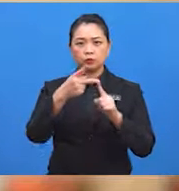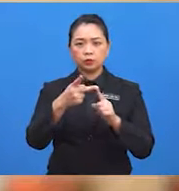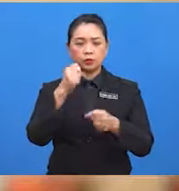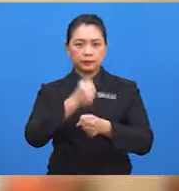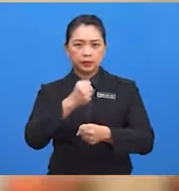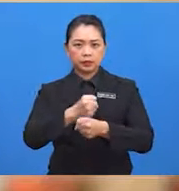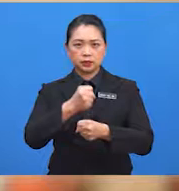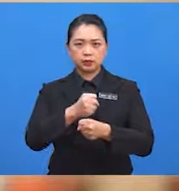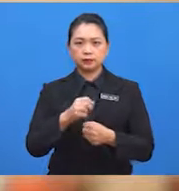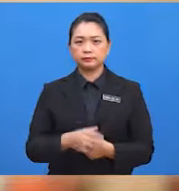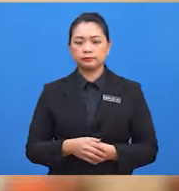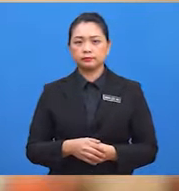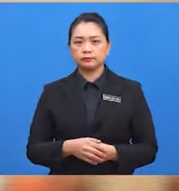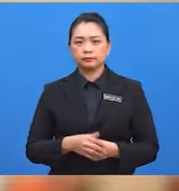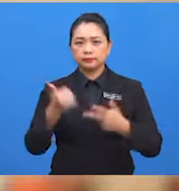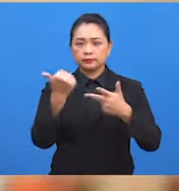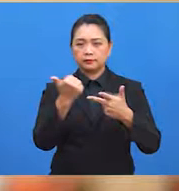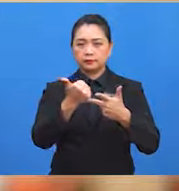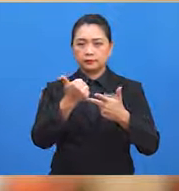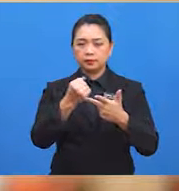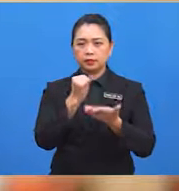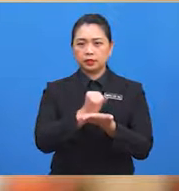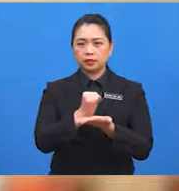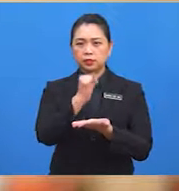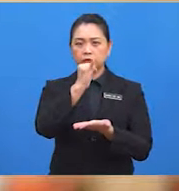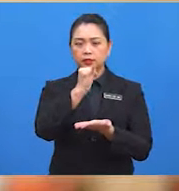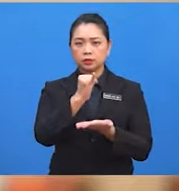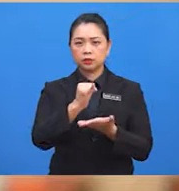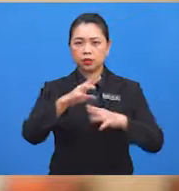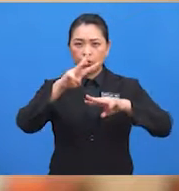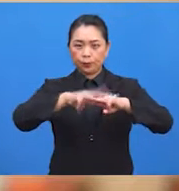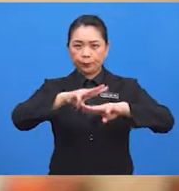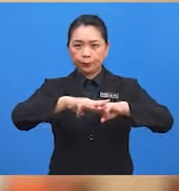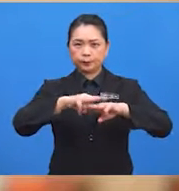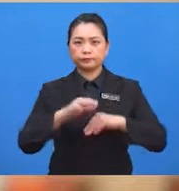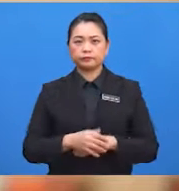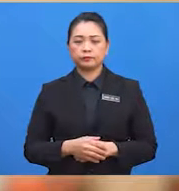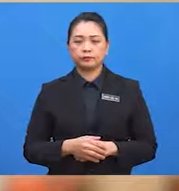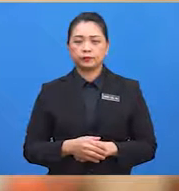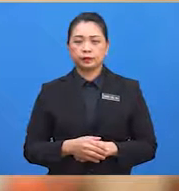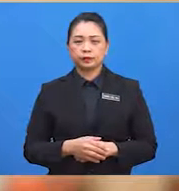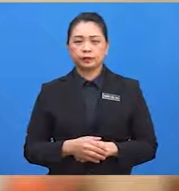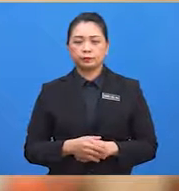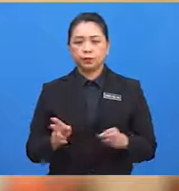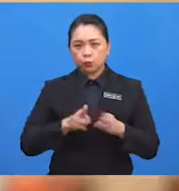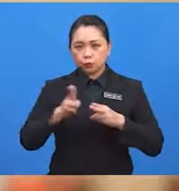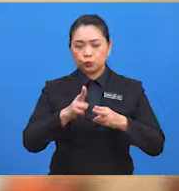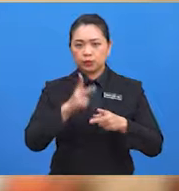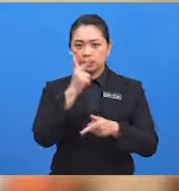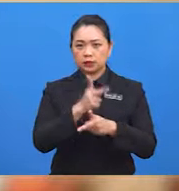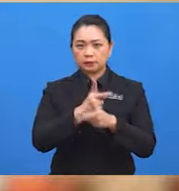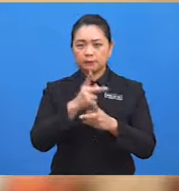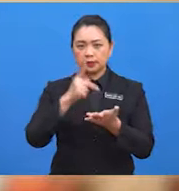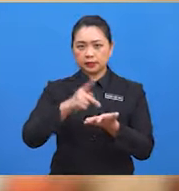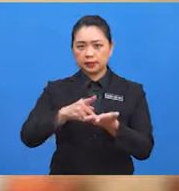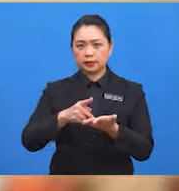yang ketiga, institusi yang kompleks. Keempat, pengurusan simpan kira. Dan ciri